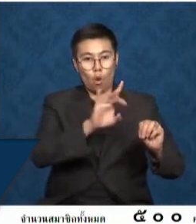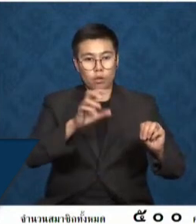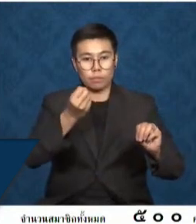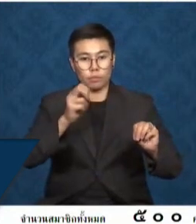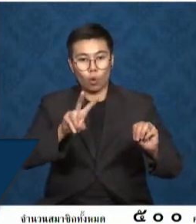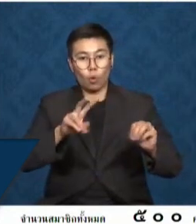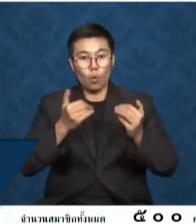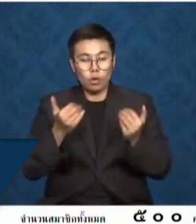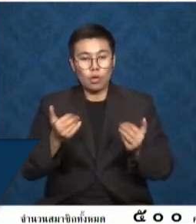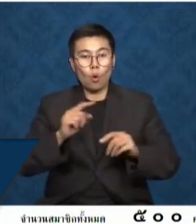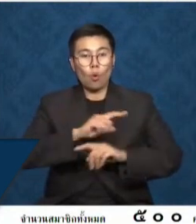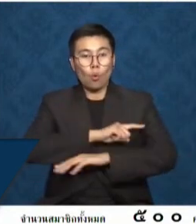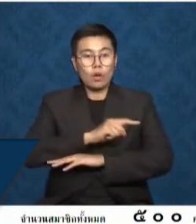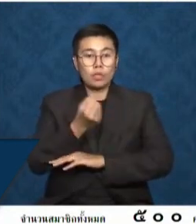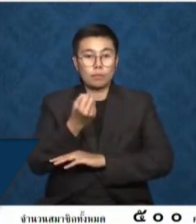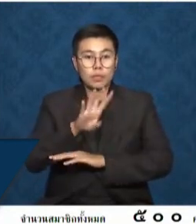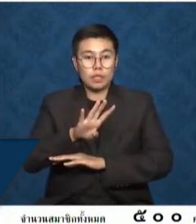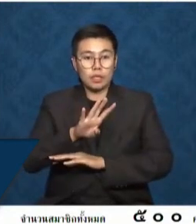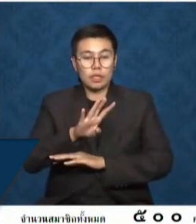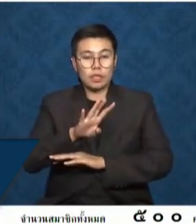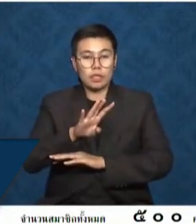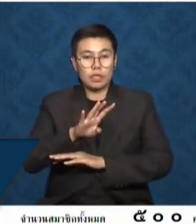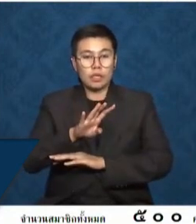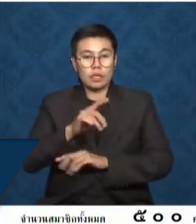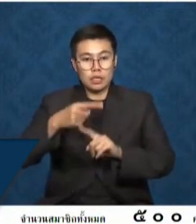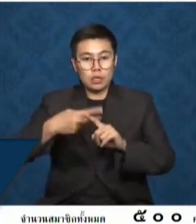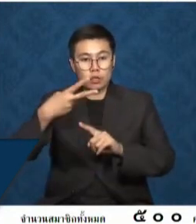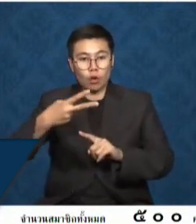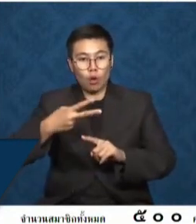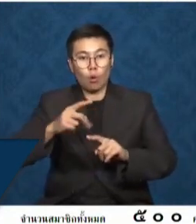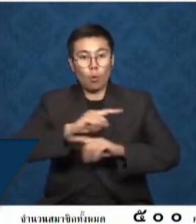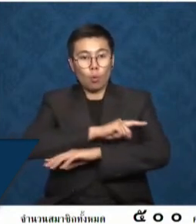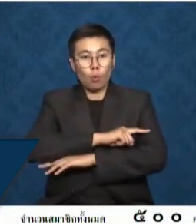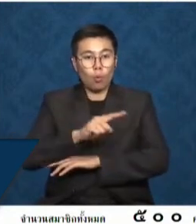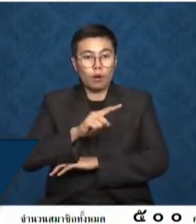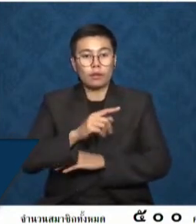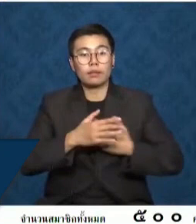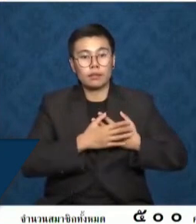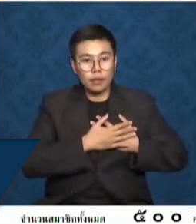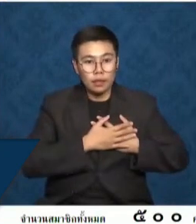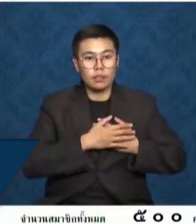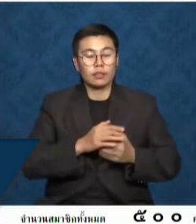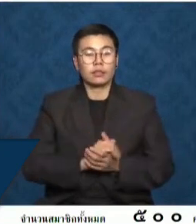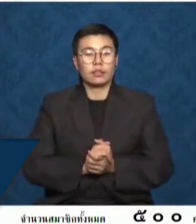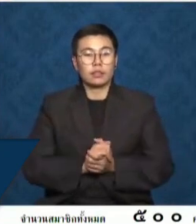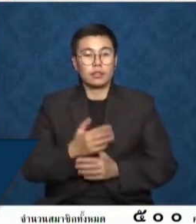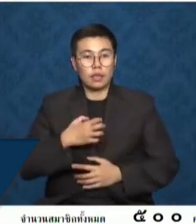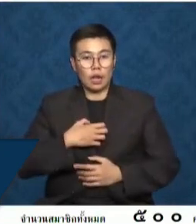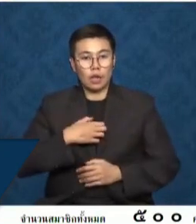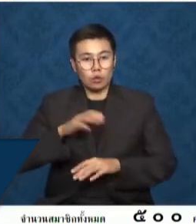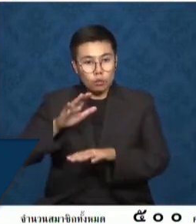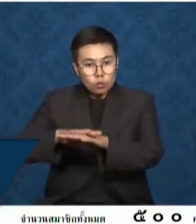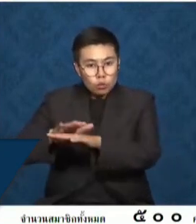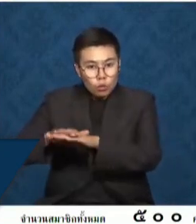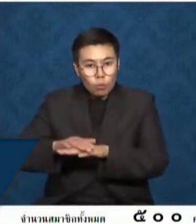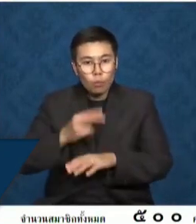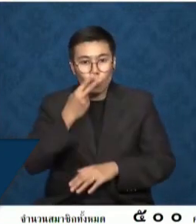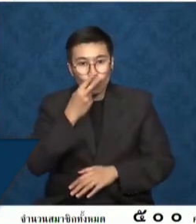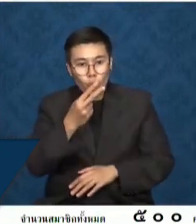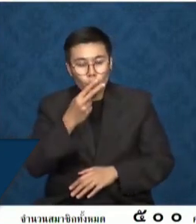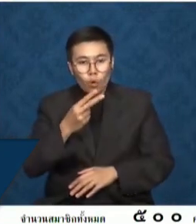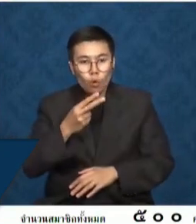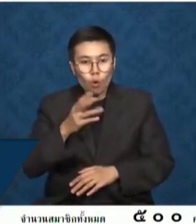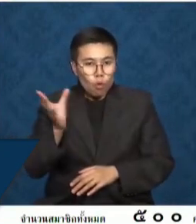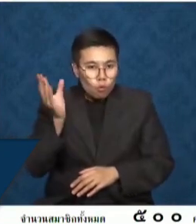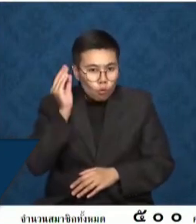รักประชาชนจำนวนนึงก็รอเราอยู่ข้างนอกสภาอยากชวนทุกท่านมาแง้มประตูชะโงกหน้าไปฟังพว